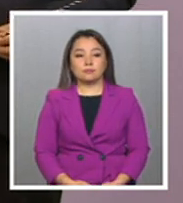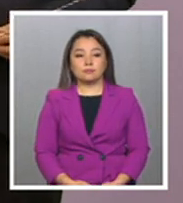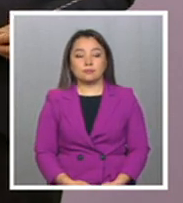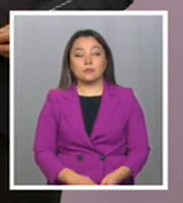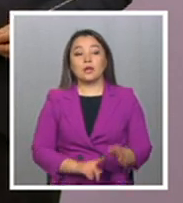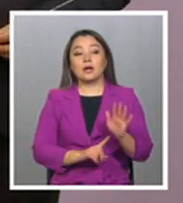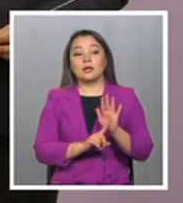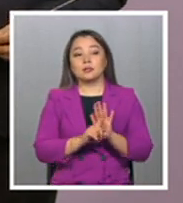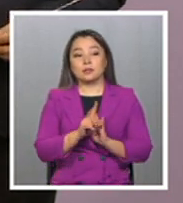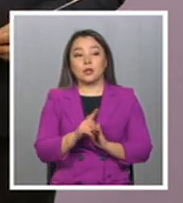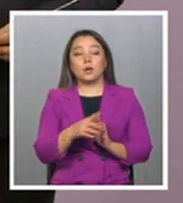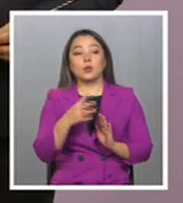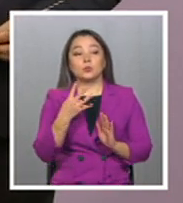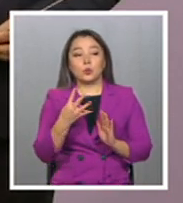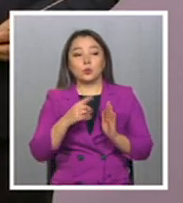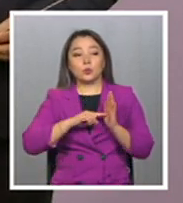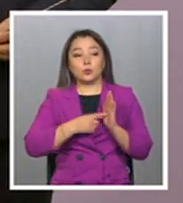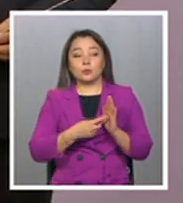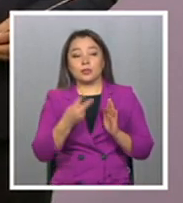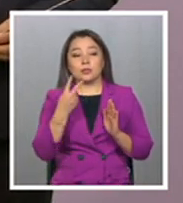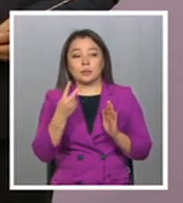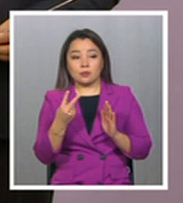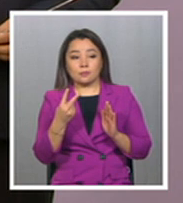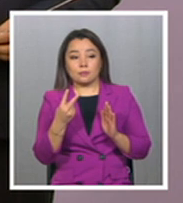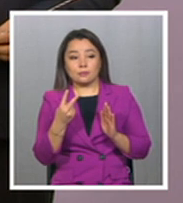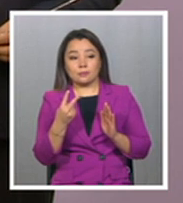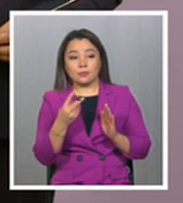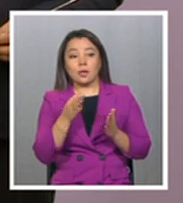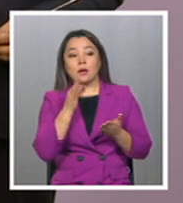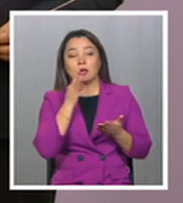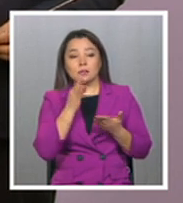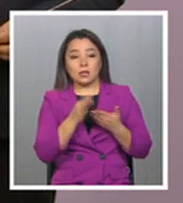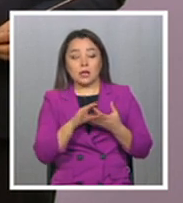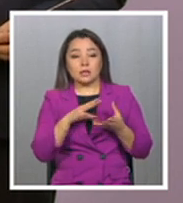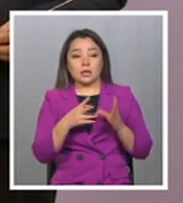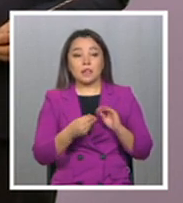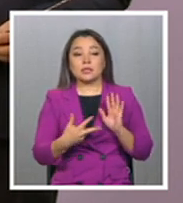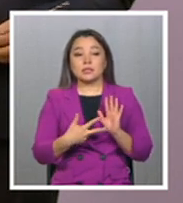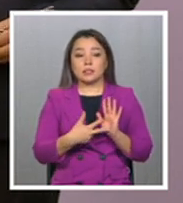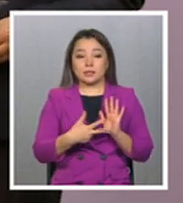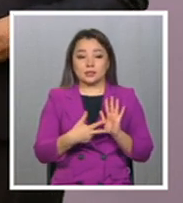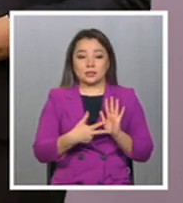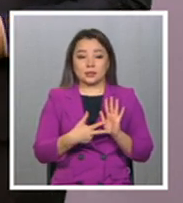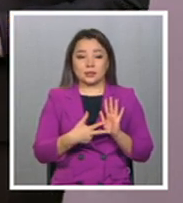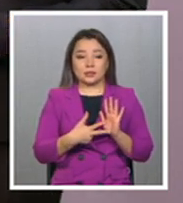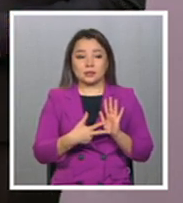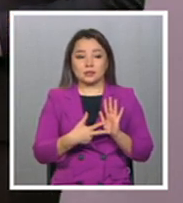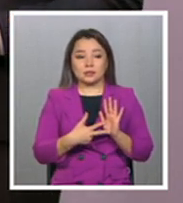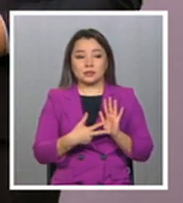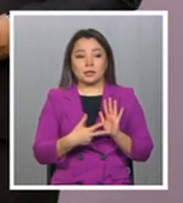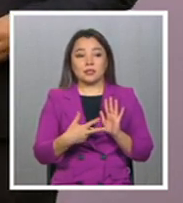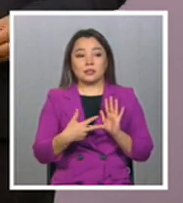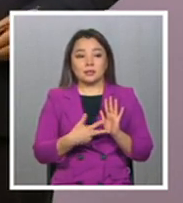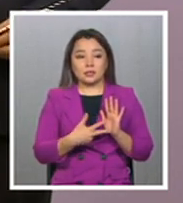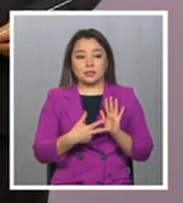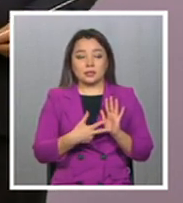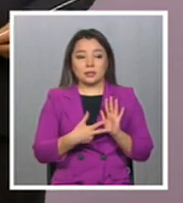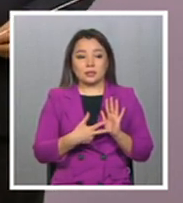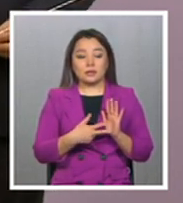Алдымен 4 бірлікті 2 бірлікке көбейтеміз. Нәтижеміз 8 бірлікке тең. Демек,